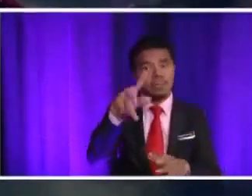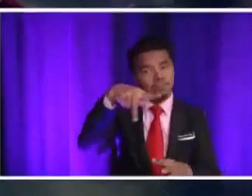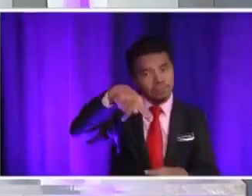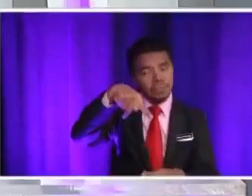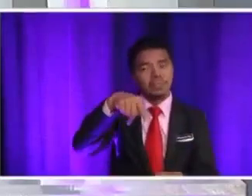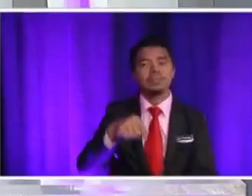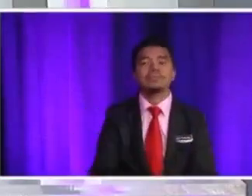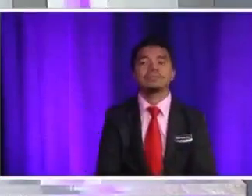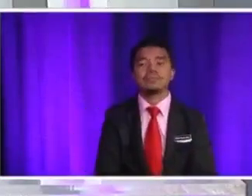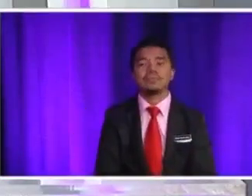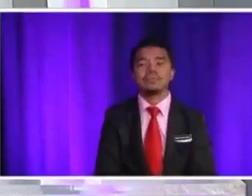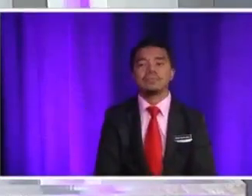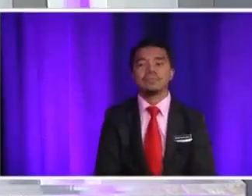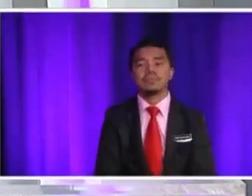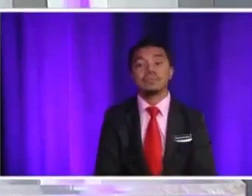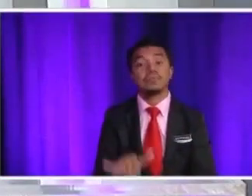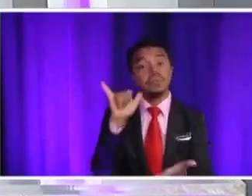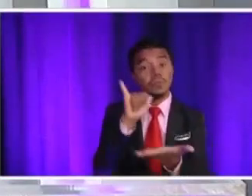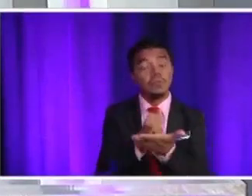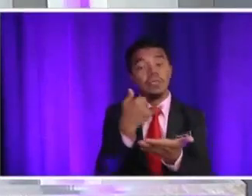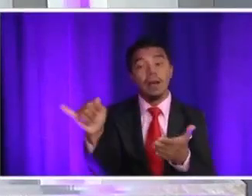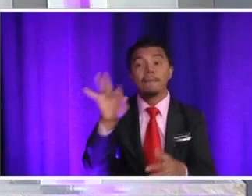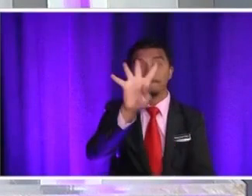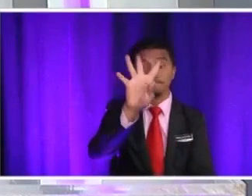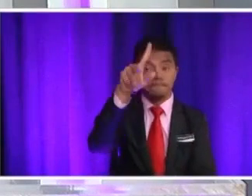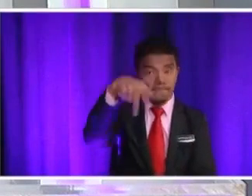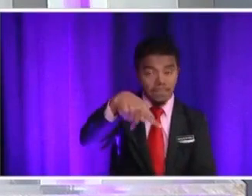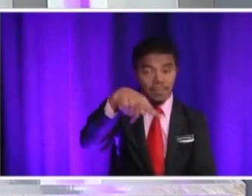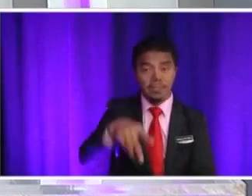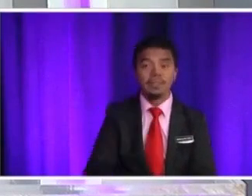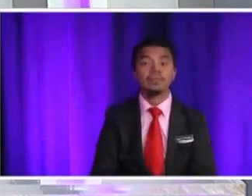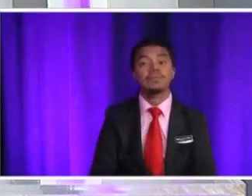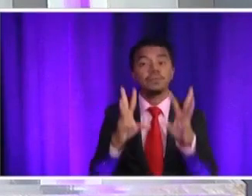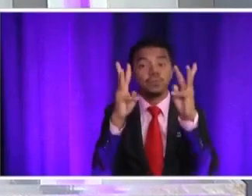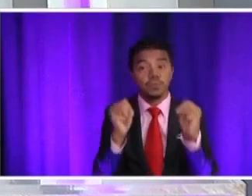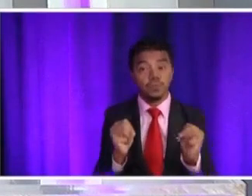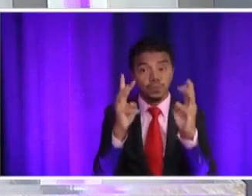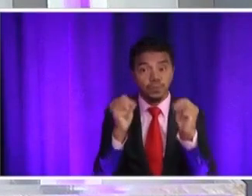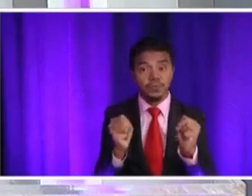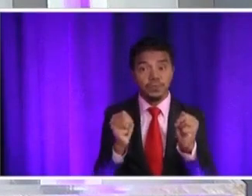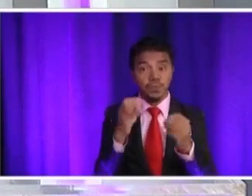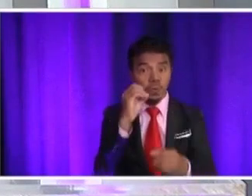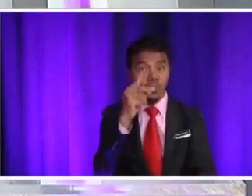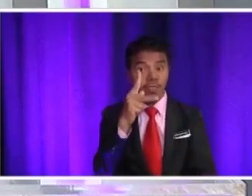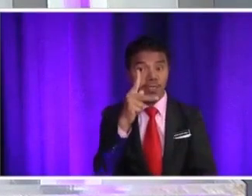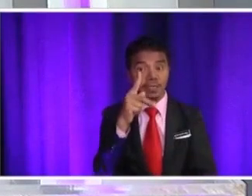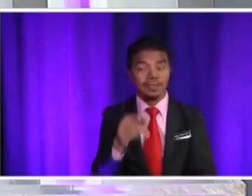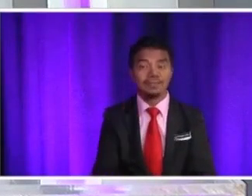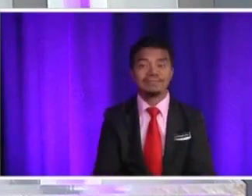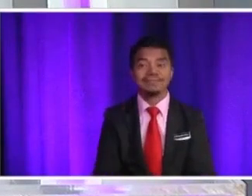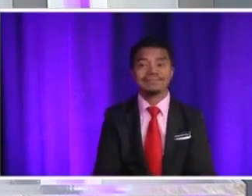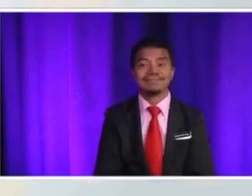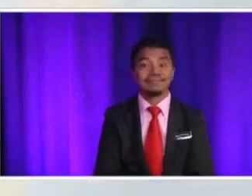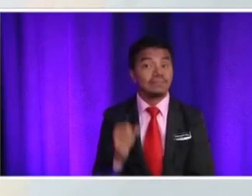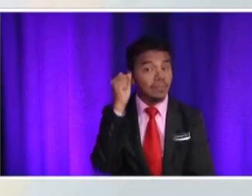baik. Itu dia tentang elemen pemasaran, ada 4P. Diharapkan murid-murid jelas. Setakat ni kawan-kawan saya macam mana? Diam je, diam tanda faham